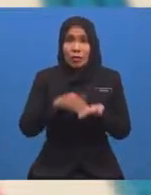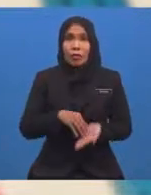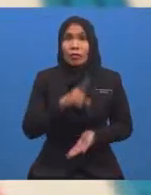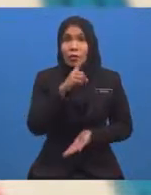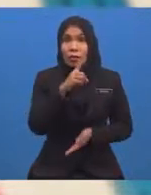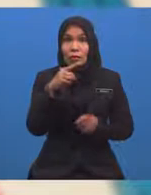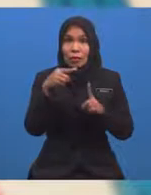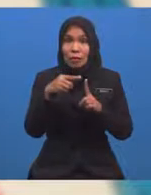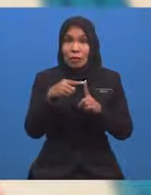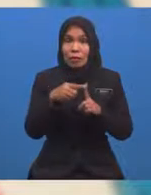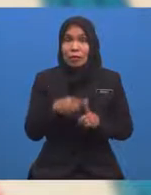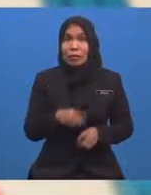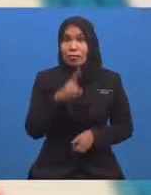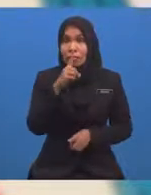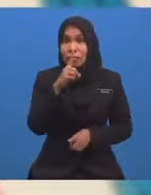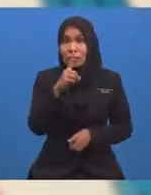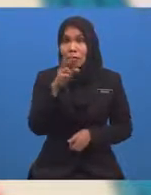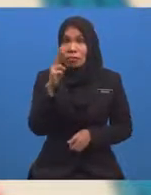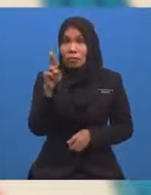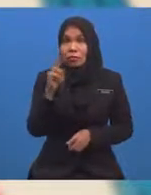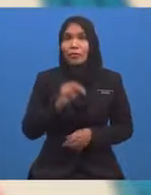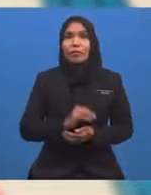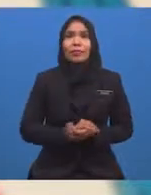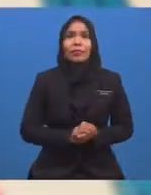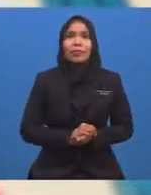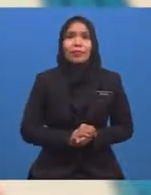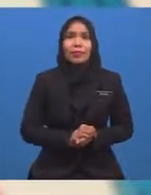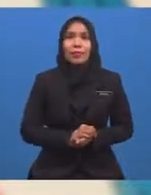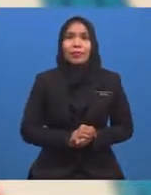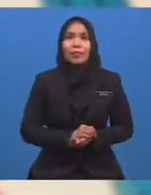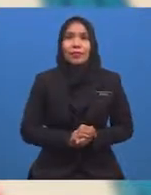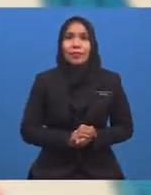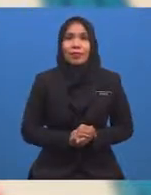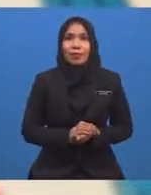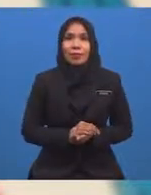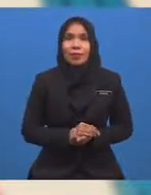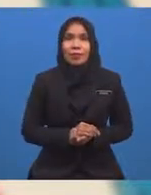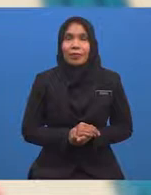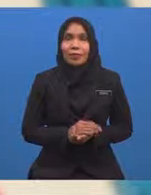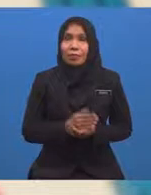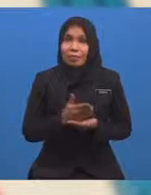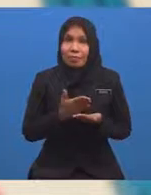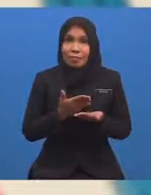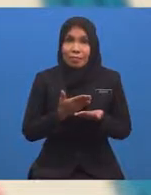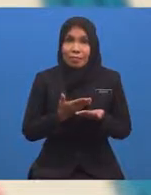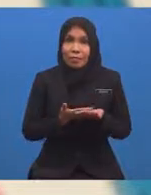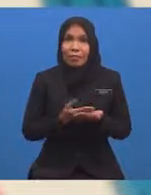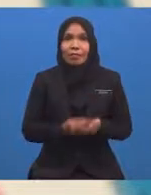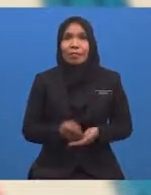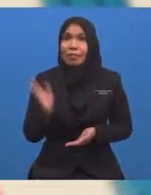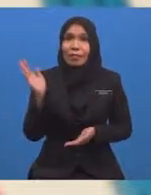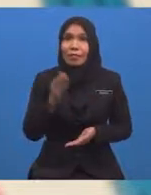Wow bagusnya anda semua biar kita membacanya sebagai